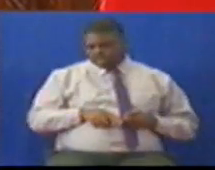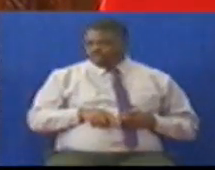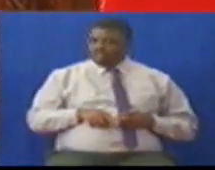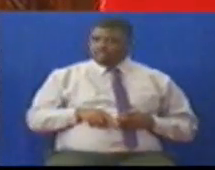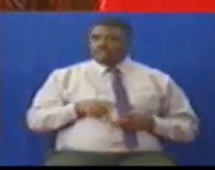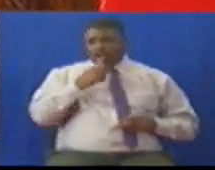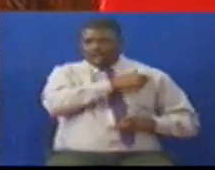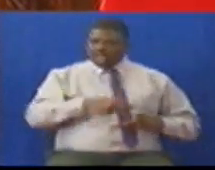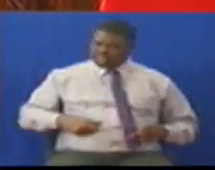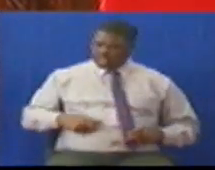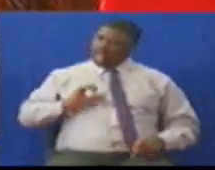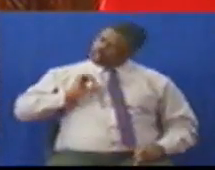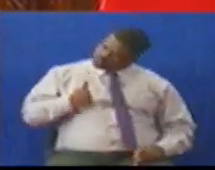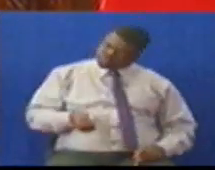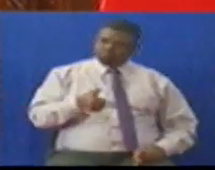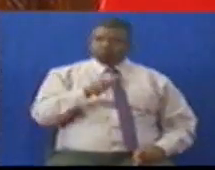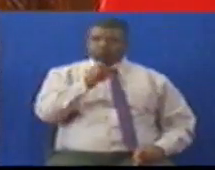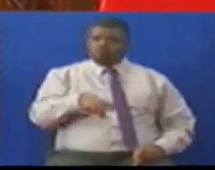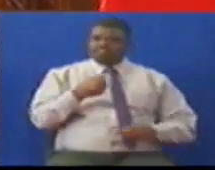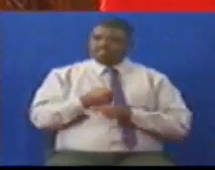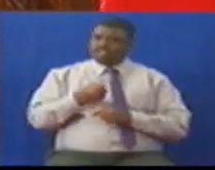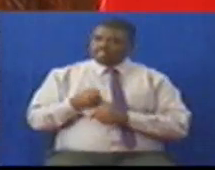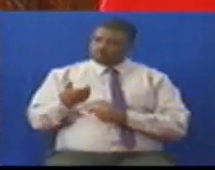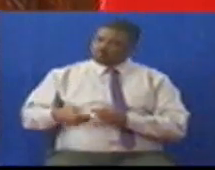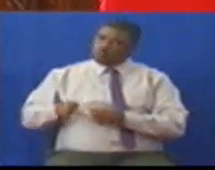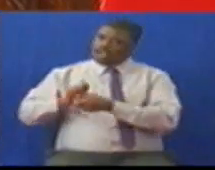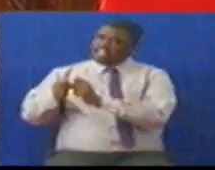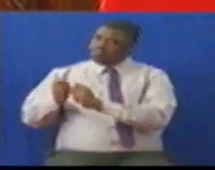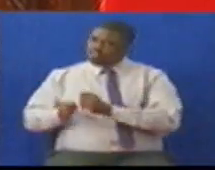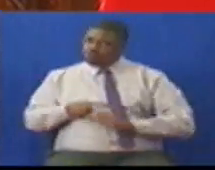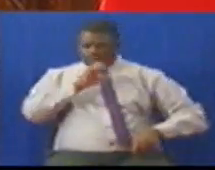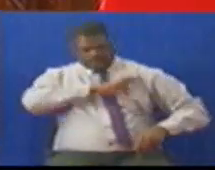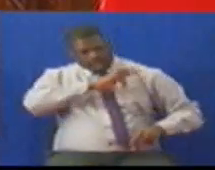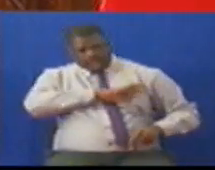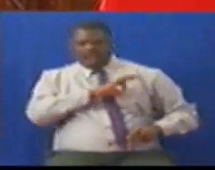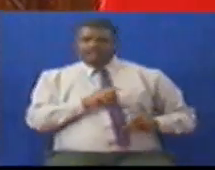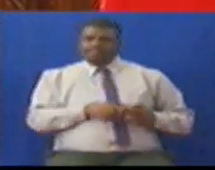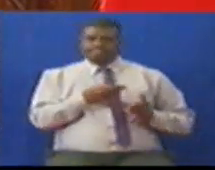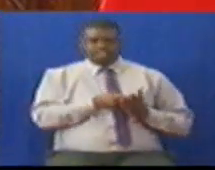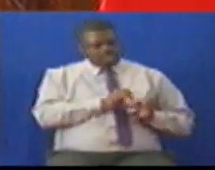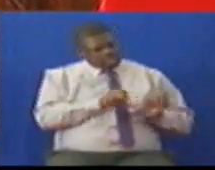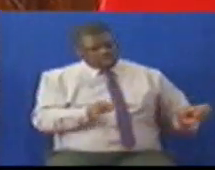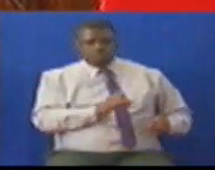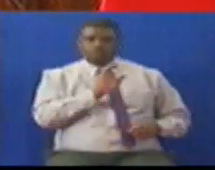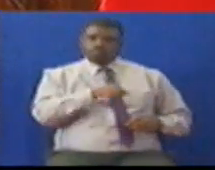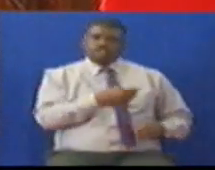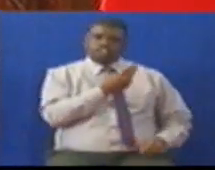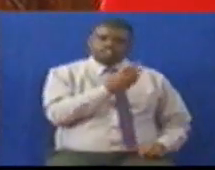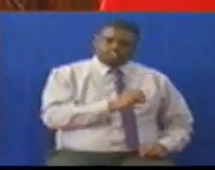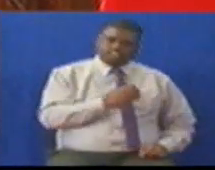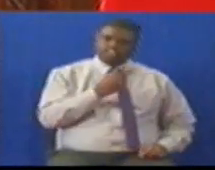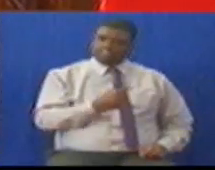Rais, aruhusu watumishi wafanyiwe marekebisho ya mshahara na fedha zitengwe mwaka wa fedha 2020-2021